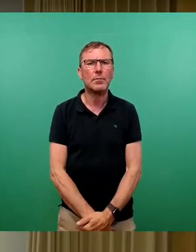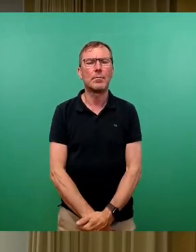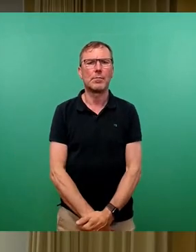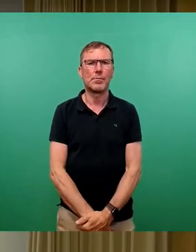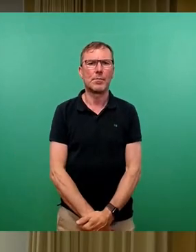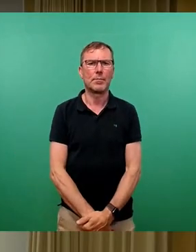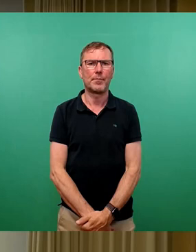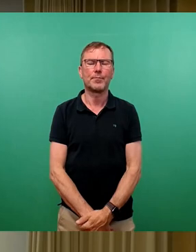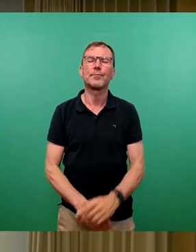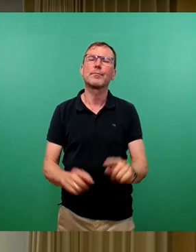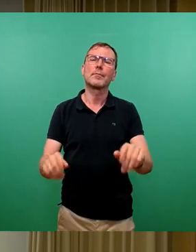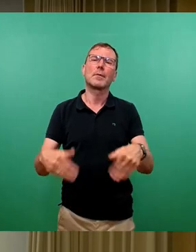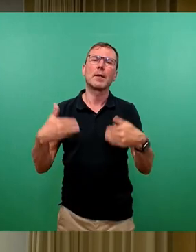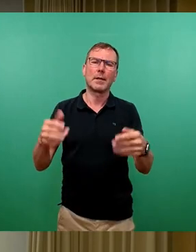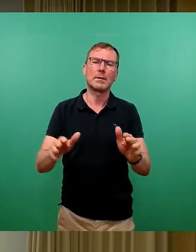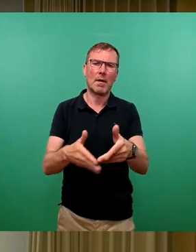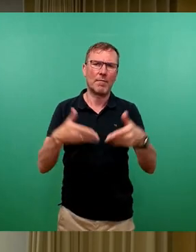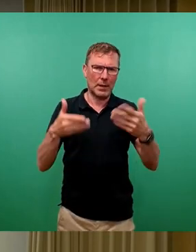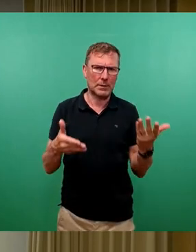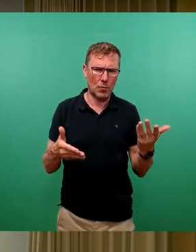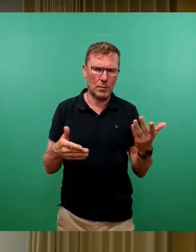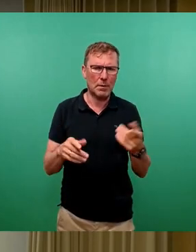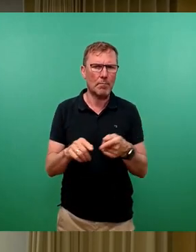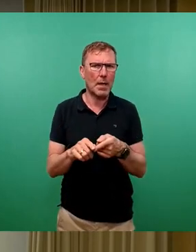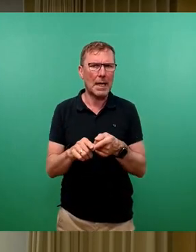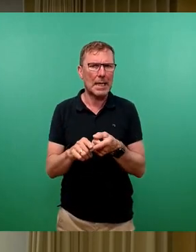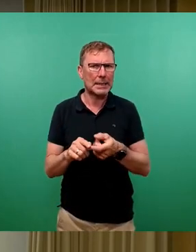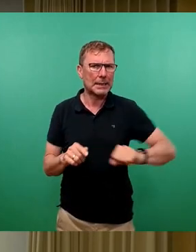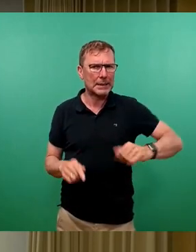Als nächste Fraktion Dissidentin, Herr Lichti.